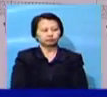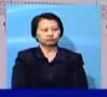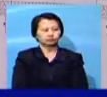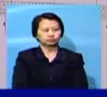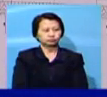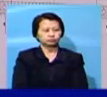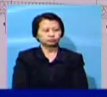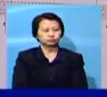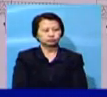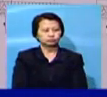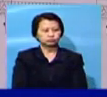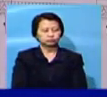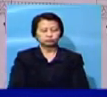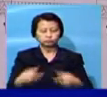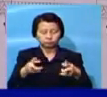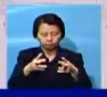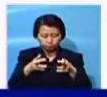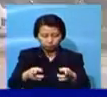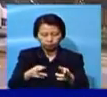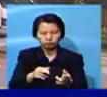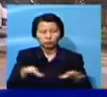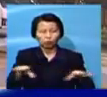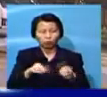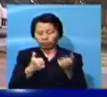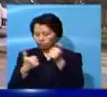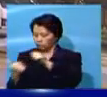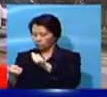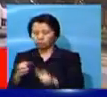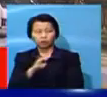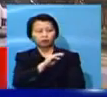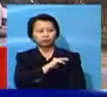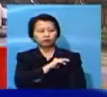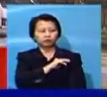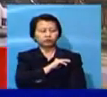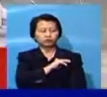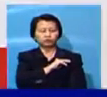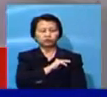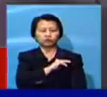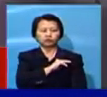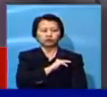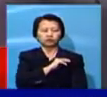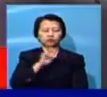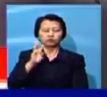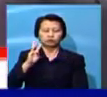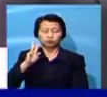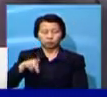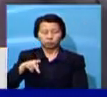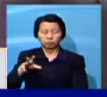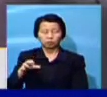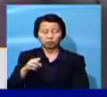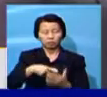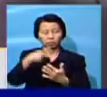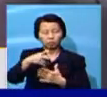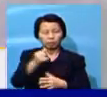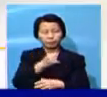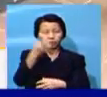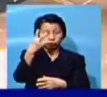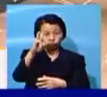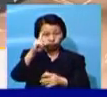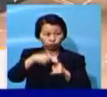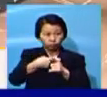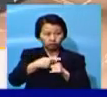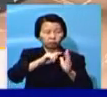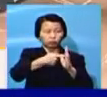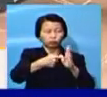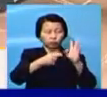kenderaan perasmian disempurnakan menteri wilayah Persekutuan Datuk Seri Tengku Adan Tengku mansor dan projek pembinaan mengambil masa 17 bulan bermula